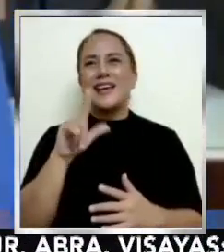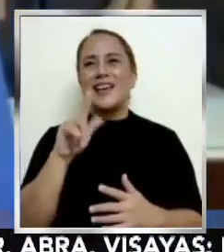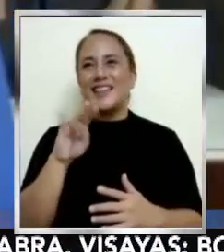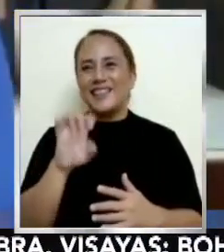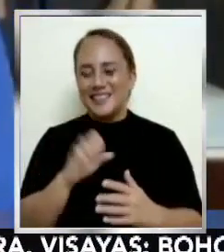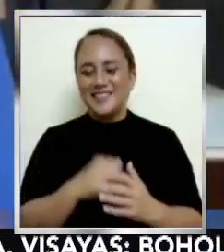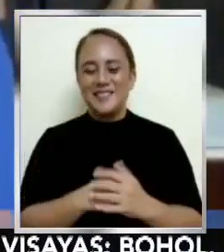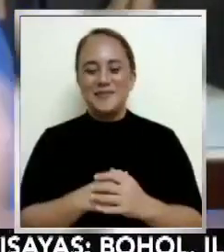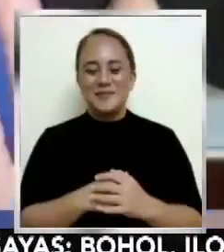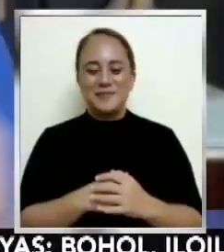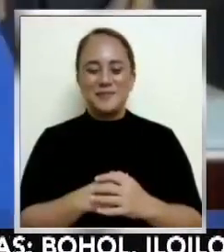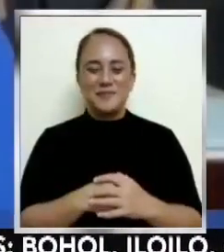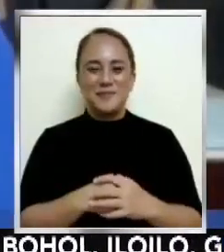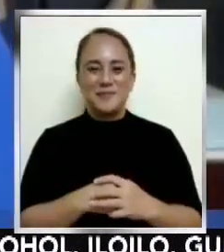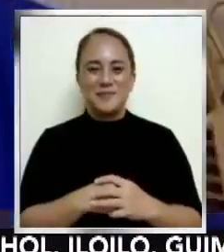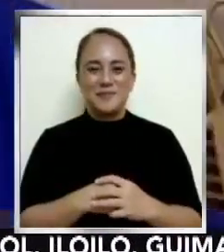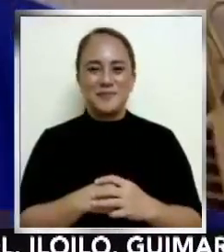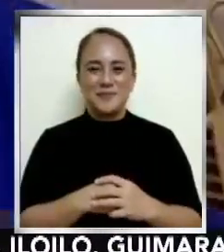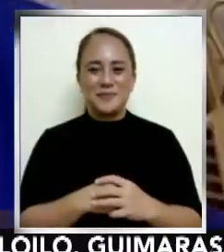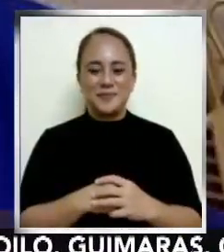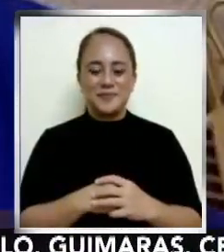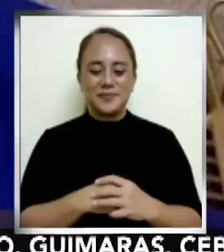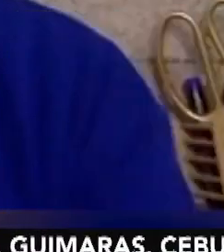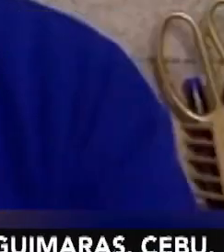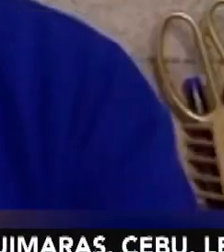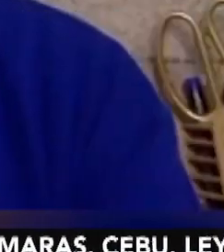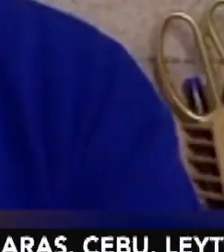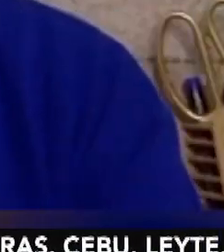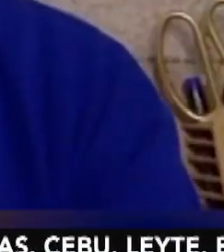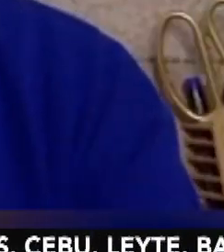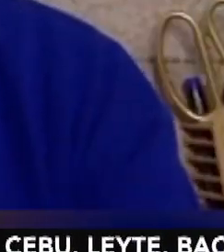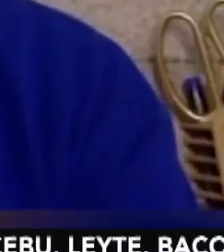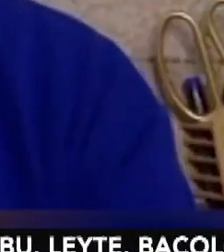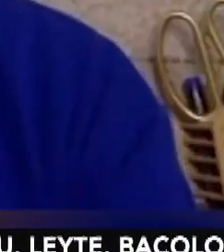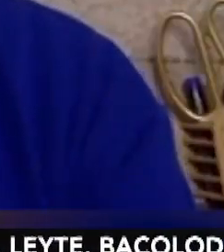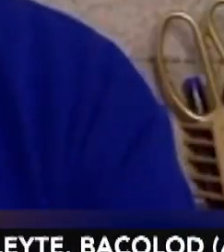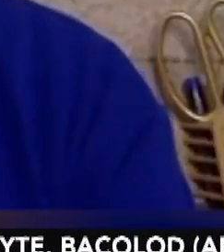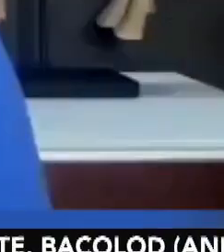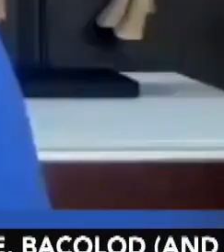Lhar Santiago, updated sa showbiz happenings.